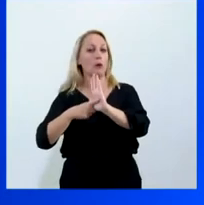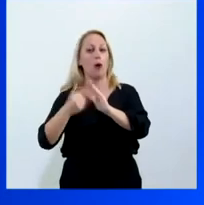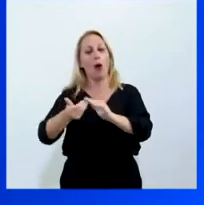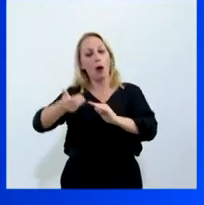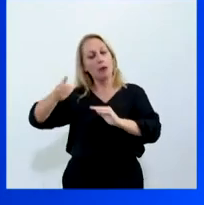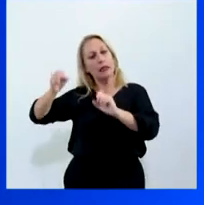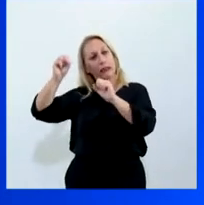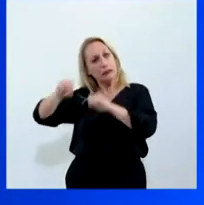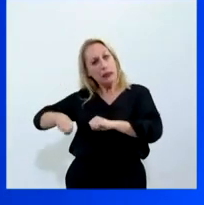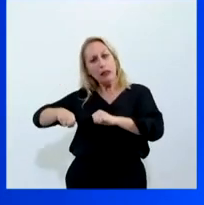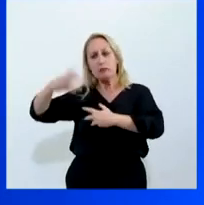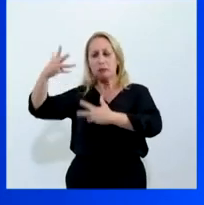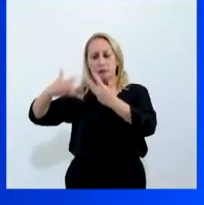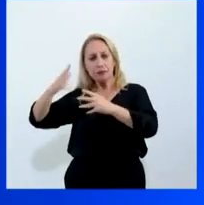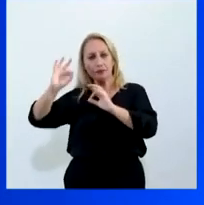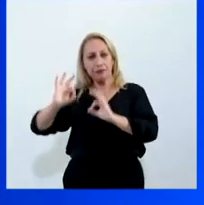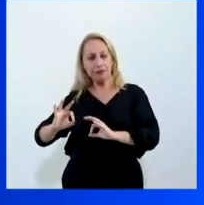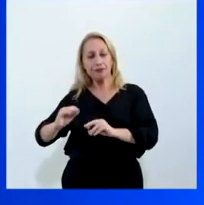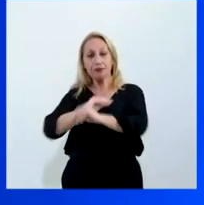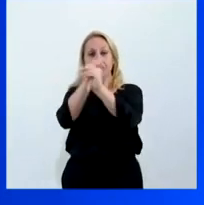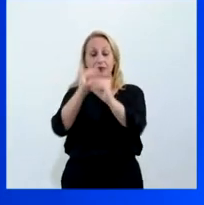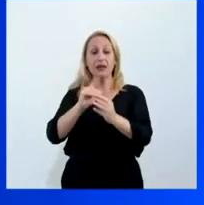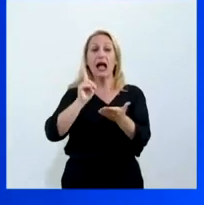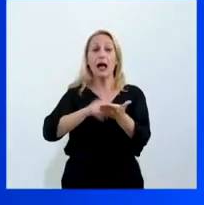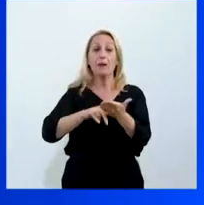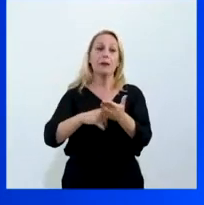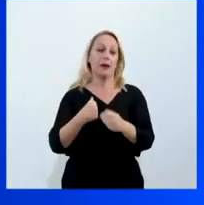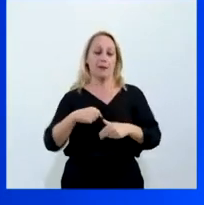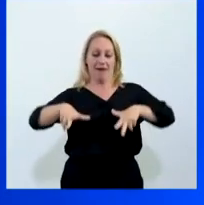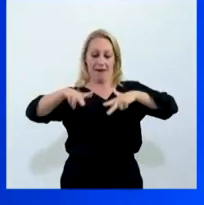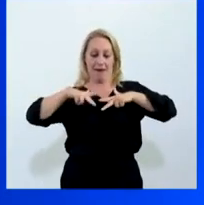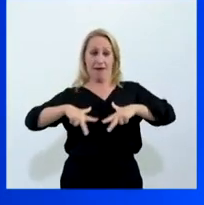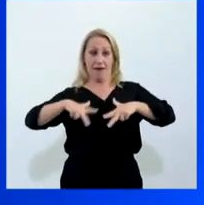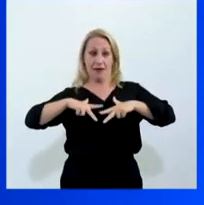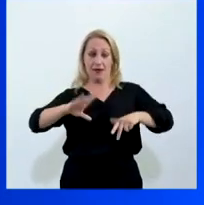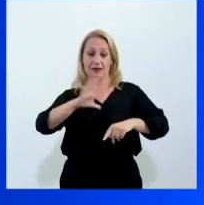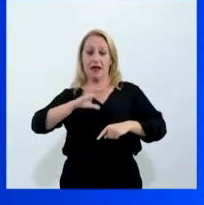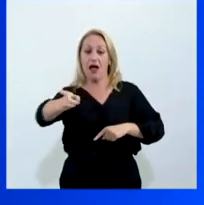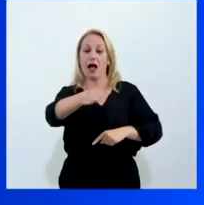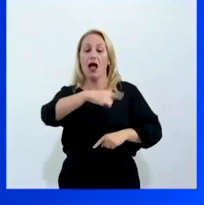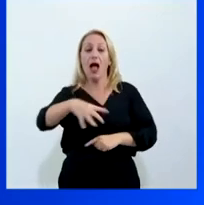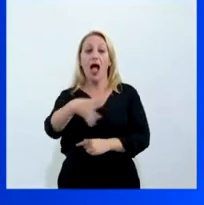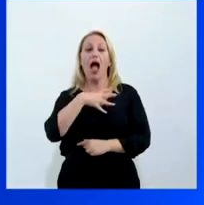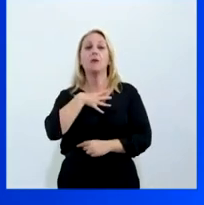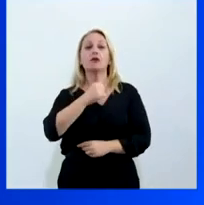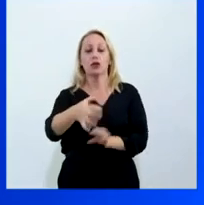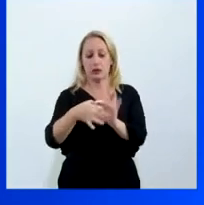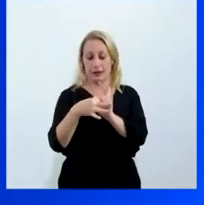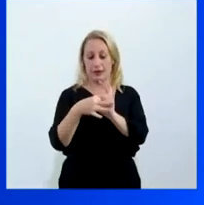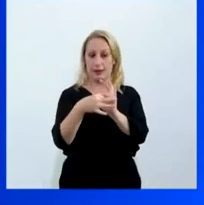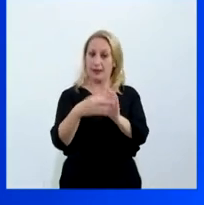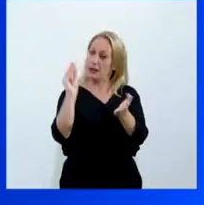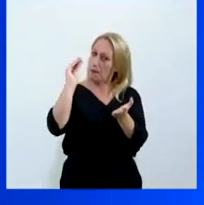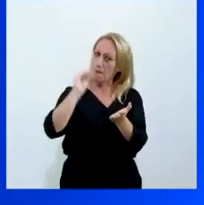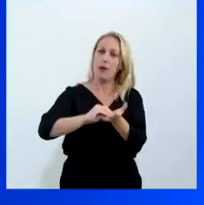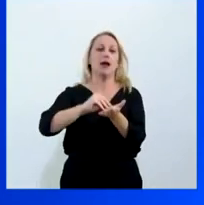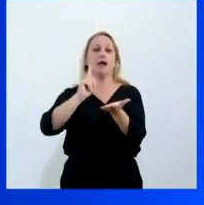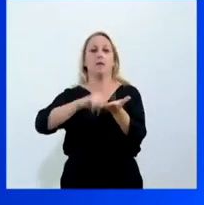ώστε να μπορέσουμε να ξαναχτίσουμε αυτές τις σχέσεις εμπιστοσύνης, οι οποίες οδηγούν τελικά σε